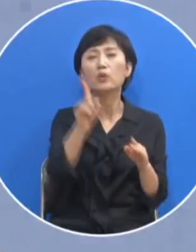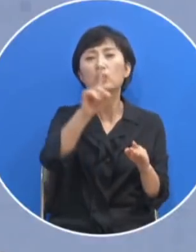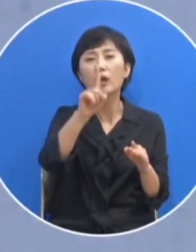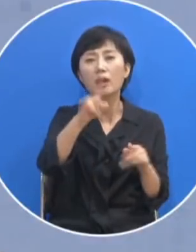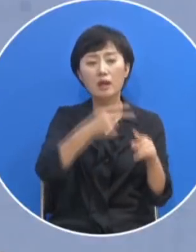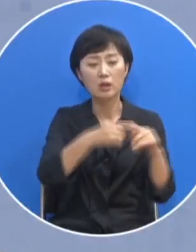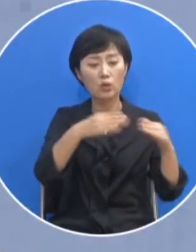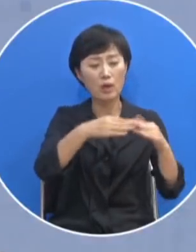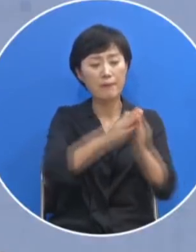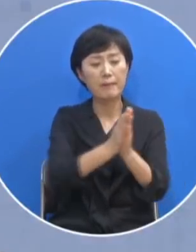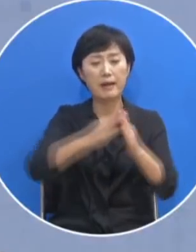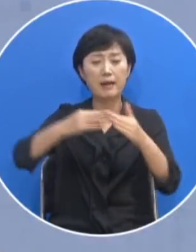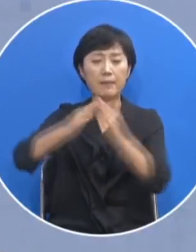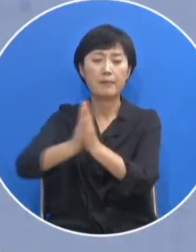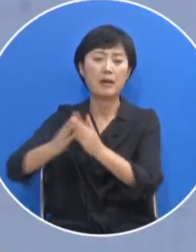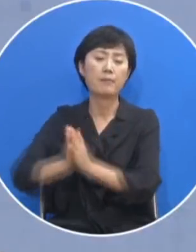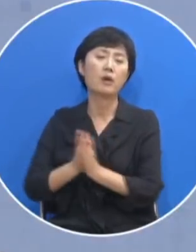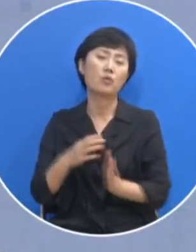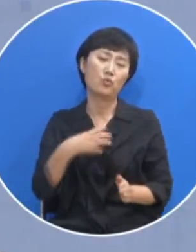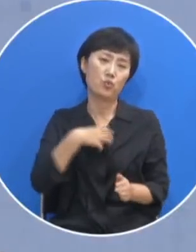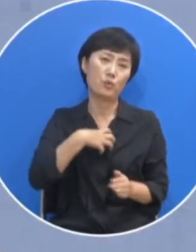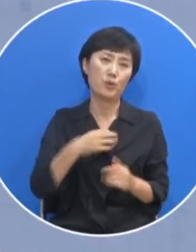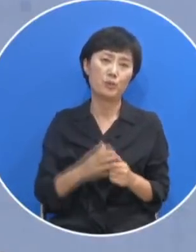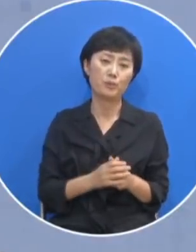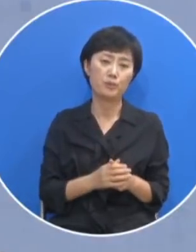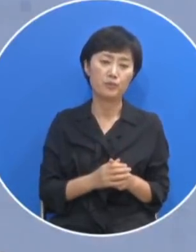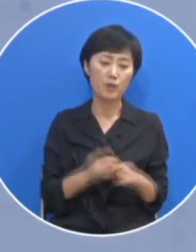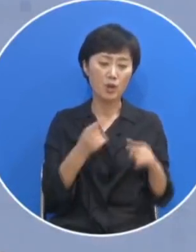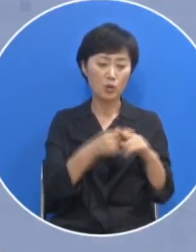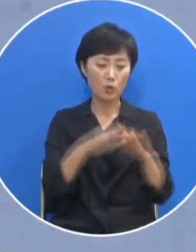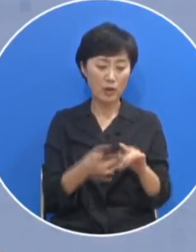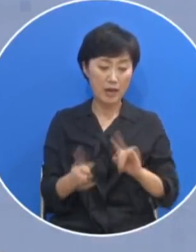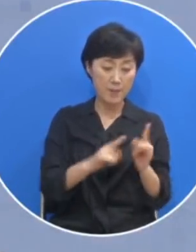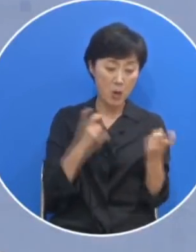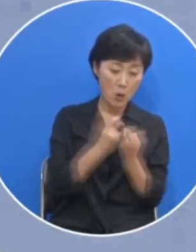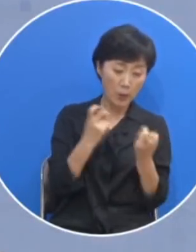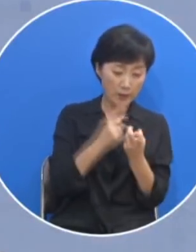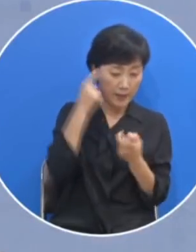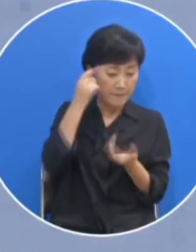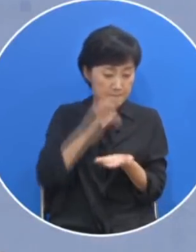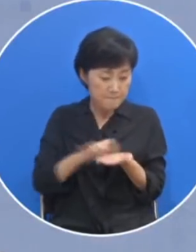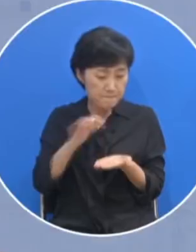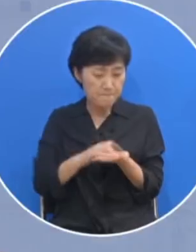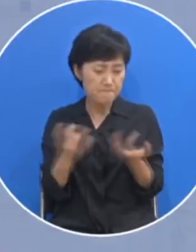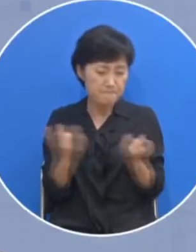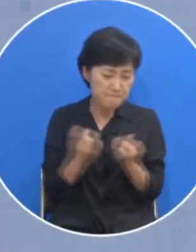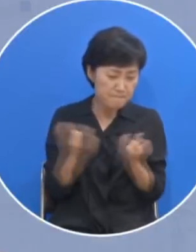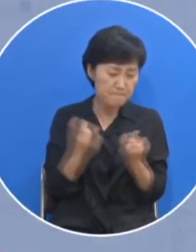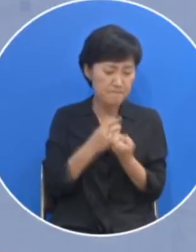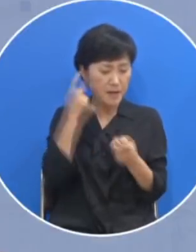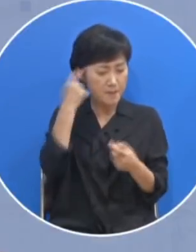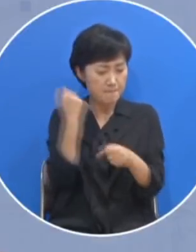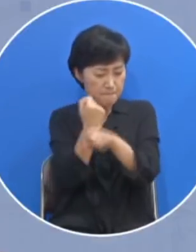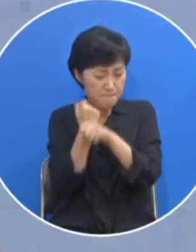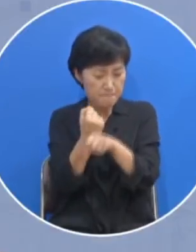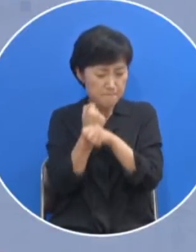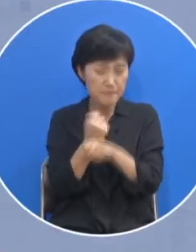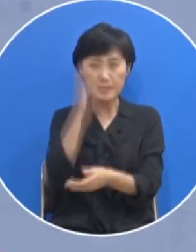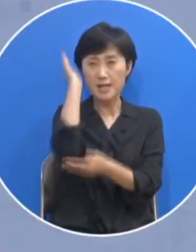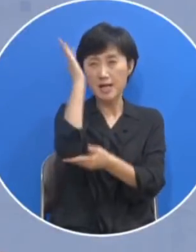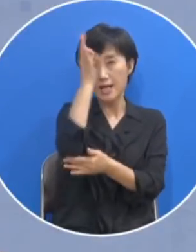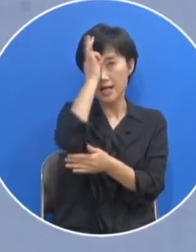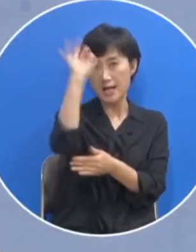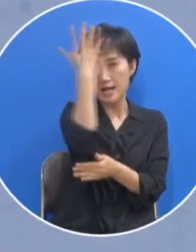넣어 붙여졌다 생각보다 매서 엄마 몸 부름 쑤고 머리에서 도 안되요 놈의 하우지 고야 린이 좌절도 아무리 잘해도 안되요 왜냐면 하며